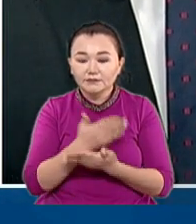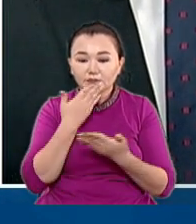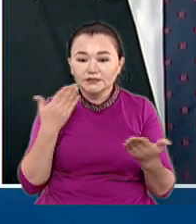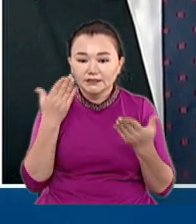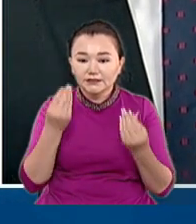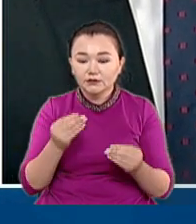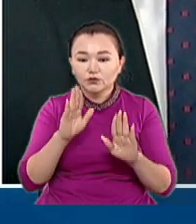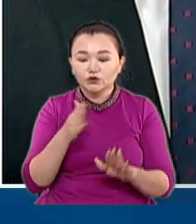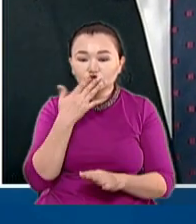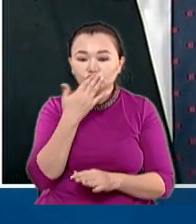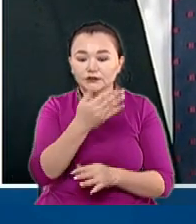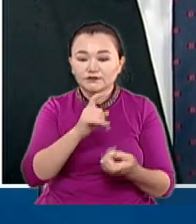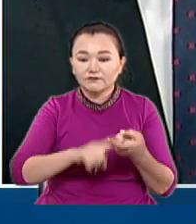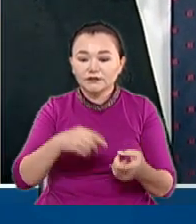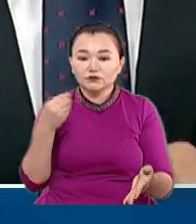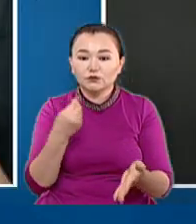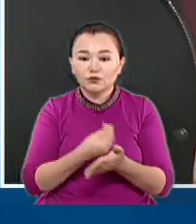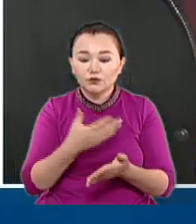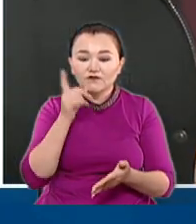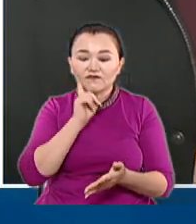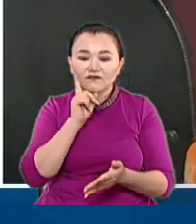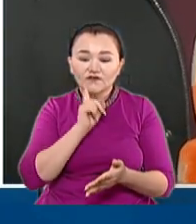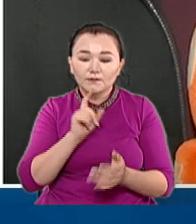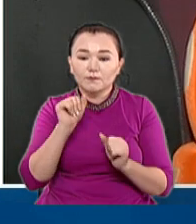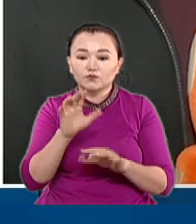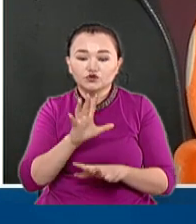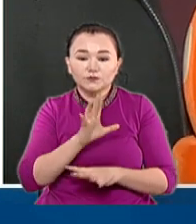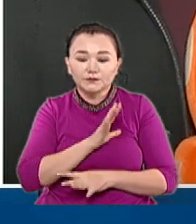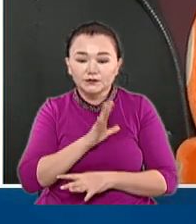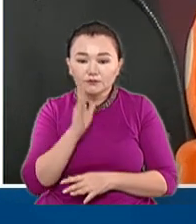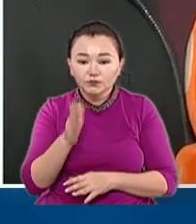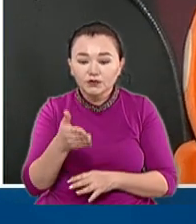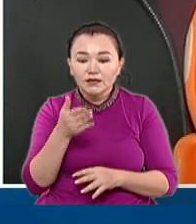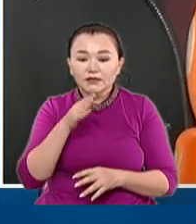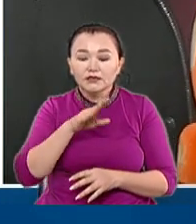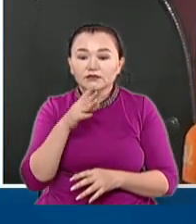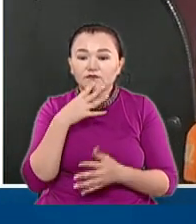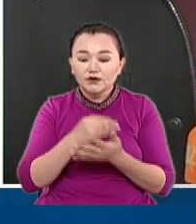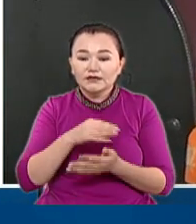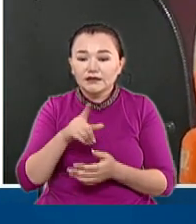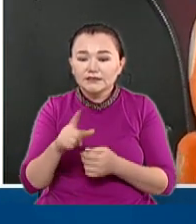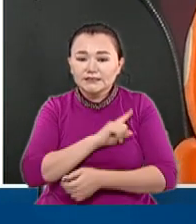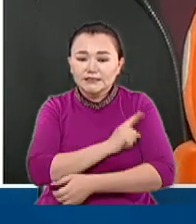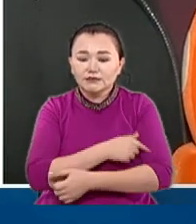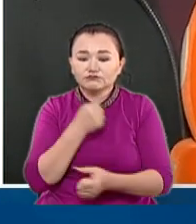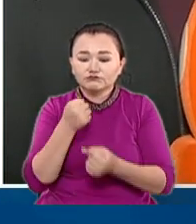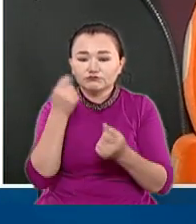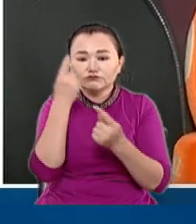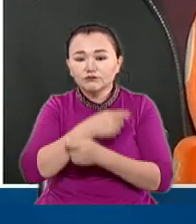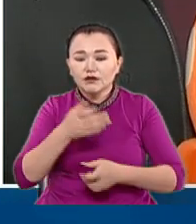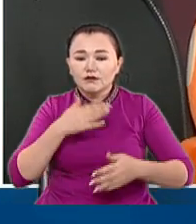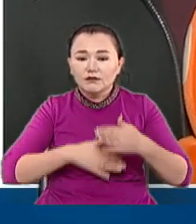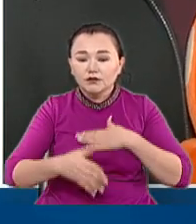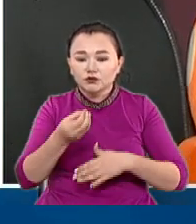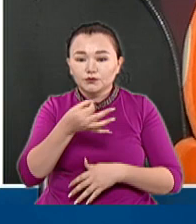күндердегі шетелдік валюталарға қатысты қымбаттау уақытша құбылыс болуы әбден мүмкін. Яғни 4 теңгеміз нығайып жатыр деп сүйіншілетіп, бөрікті көкке